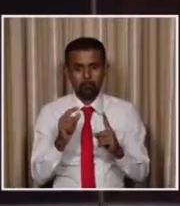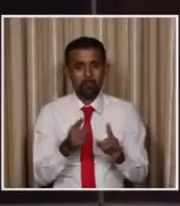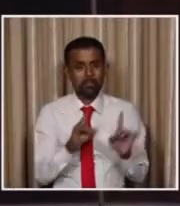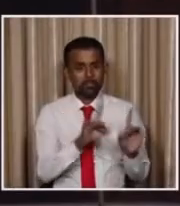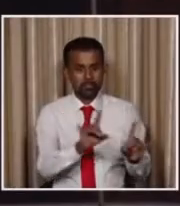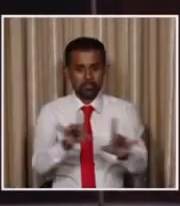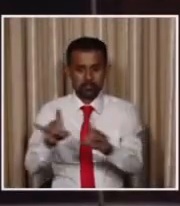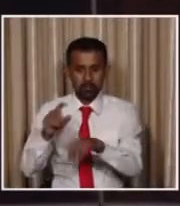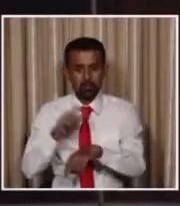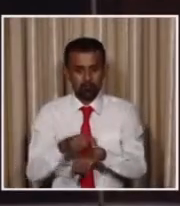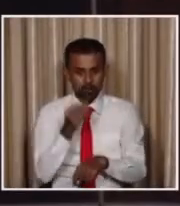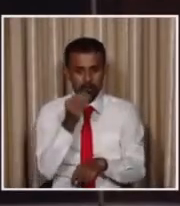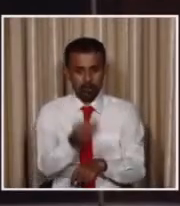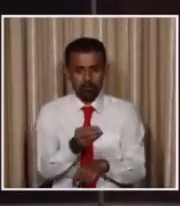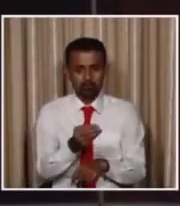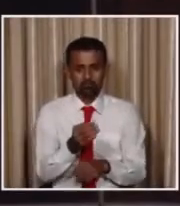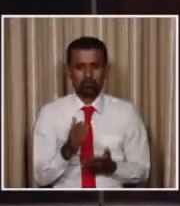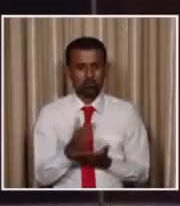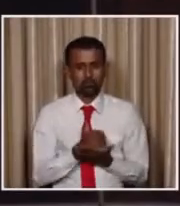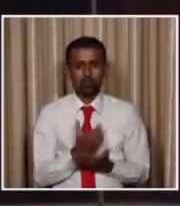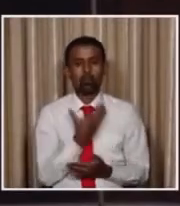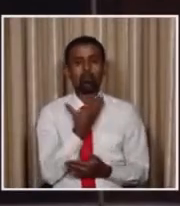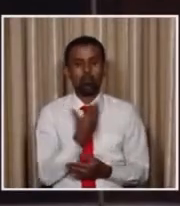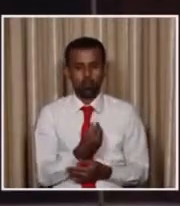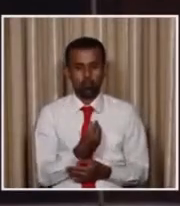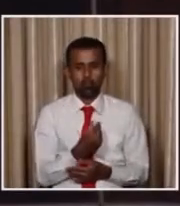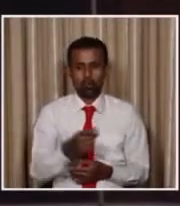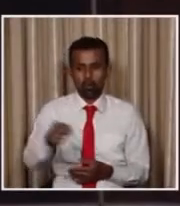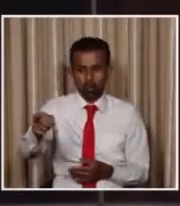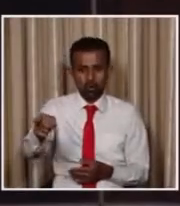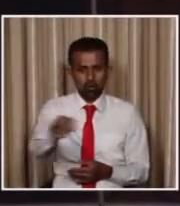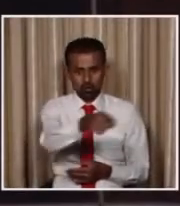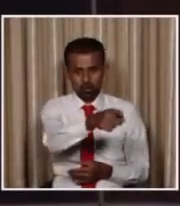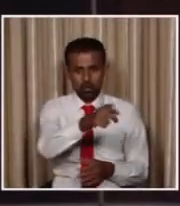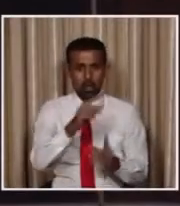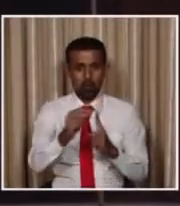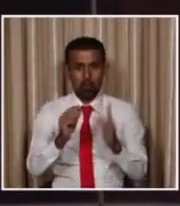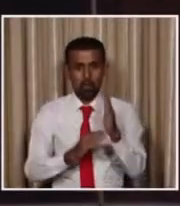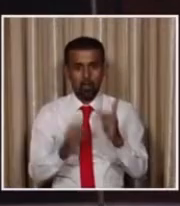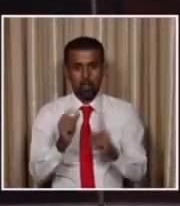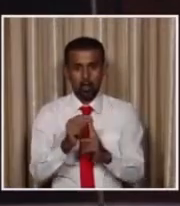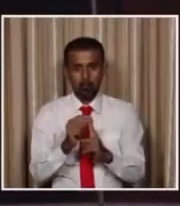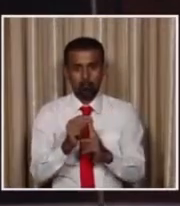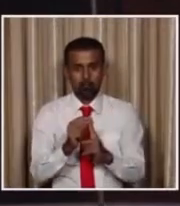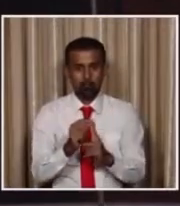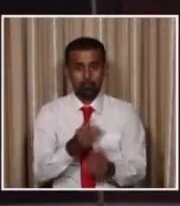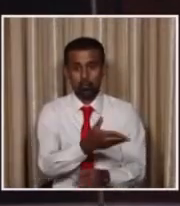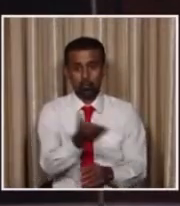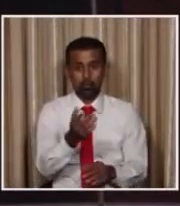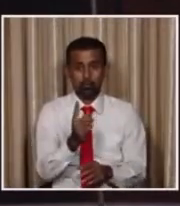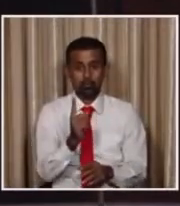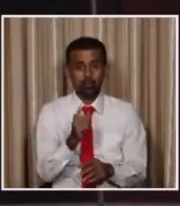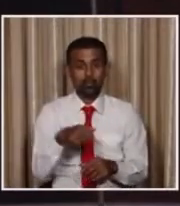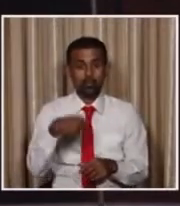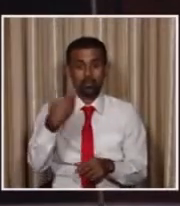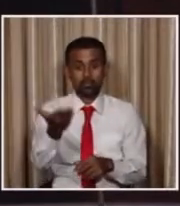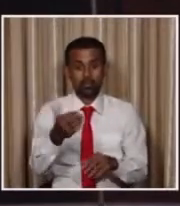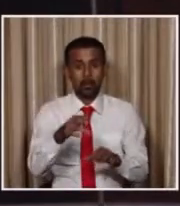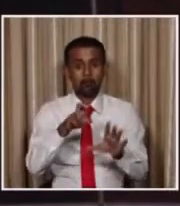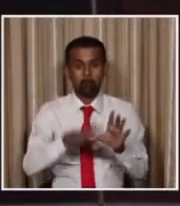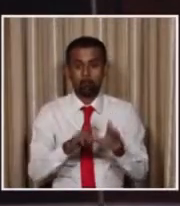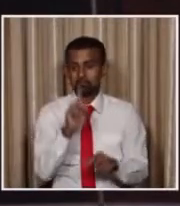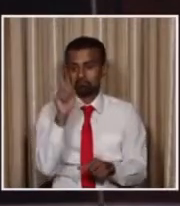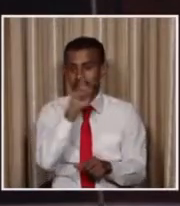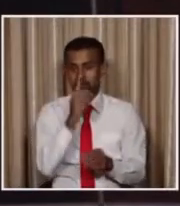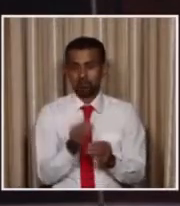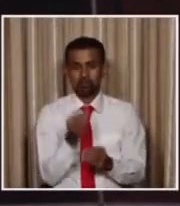අවස්ථාවක් දීලා දිනවා කියලා සම්පූර්ණ බොරුවක් අර ඉන්න ඉස්සරහා ඉන්න ඇමතිවරුන්ට මේ කාටත් ඉස්සරහා පෙළවල් වලට ප්‍රමුඛතාවය